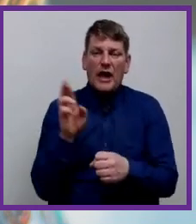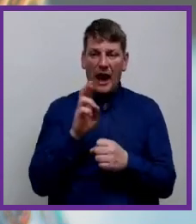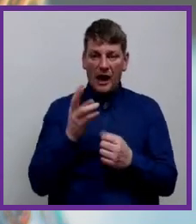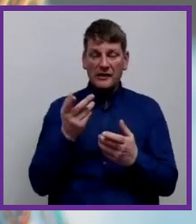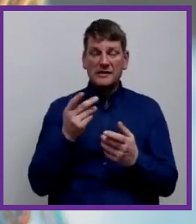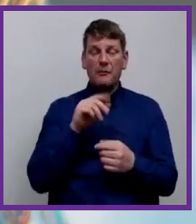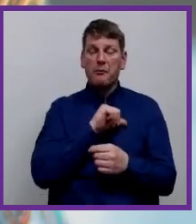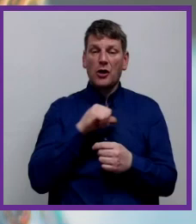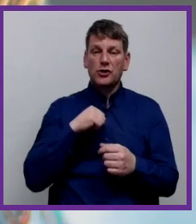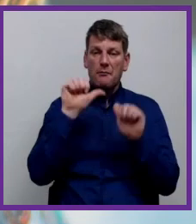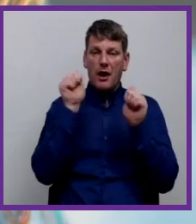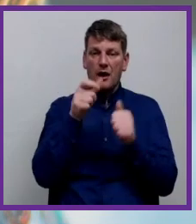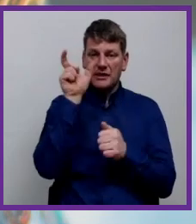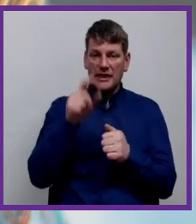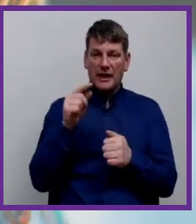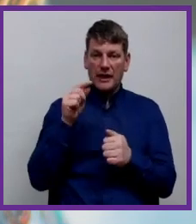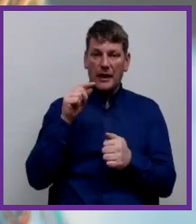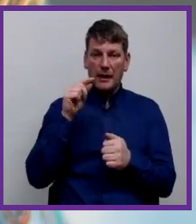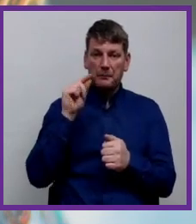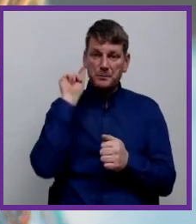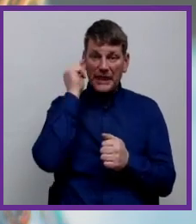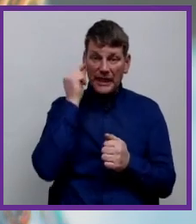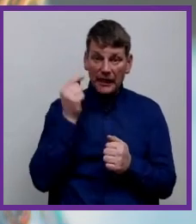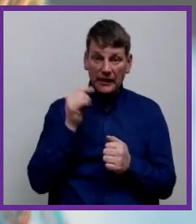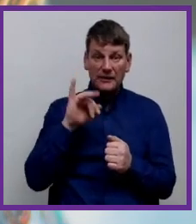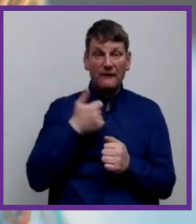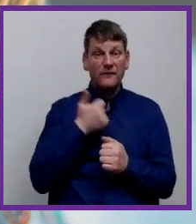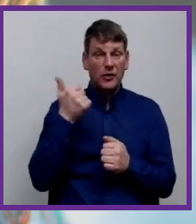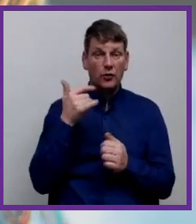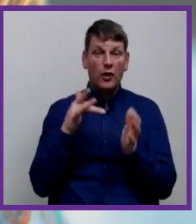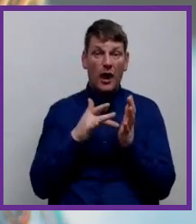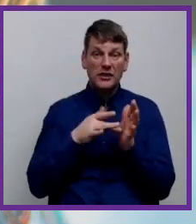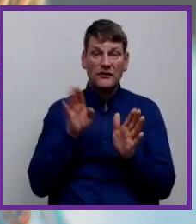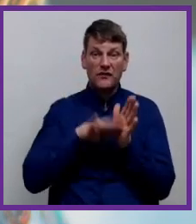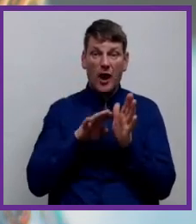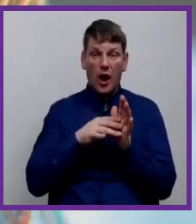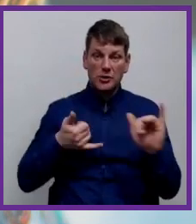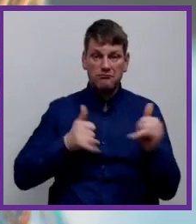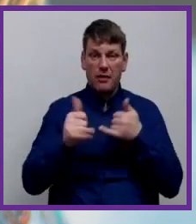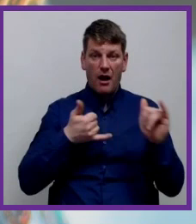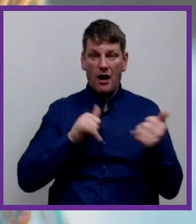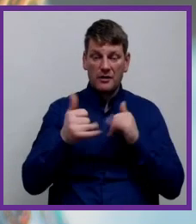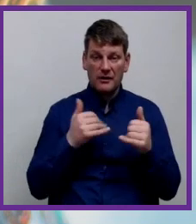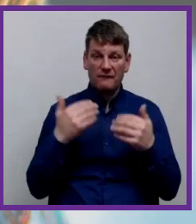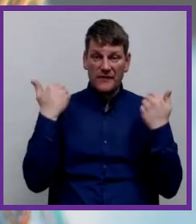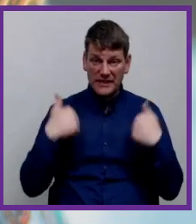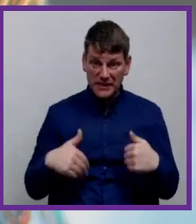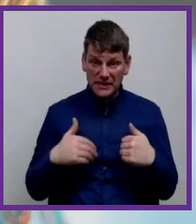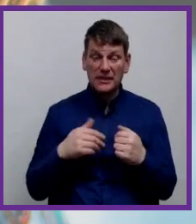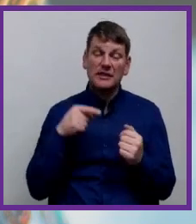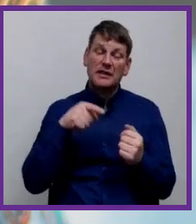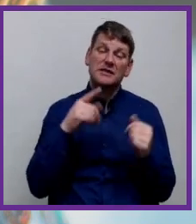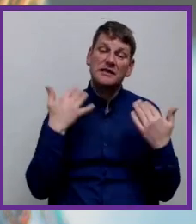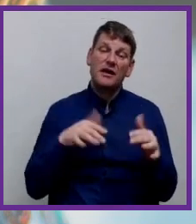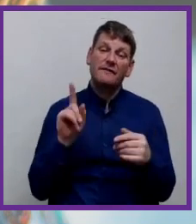mākslinieka psihei. Bet ja viņu kāds vienkārši spārdar kājām fiziski, tad jau tas